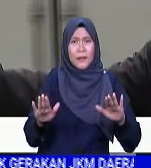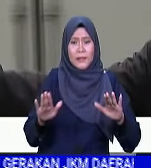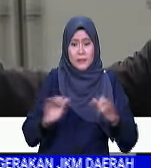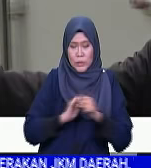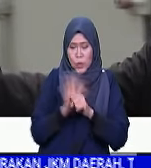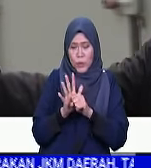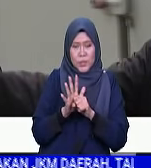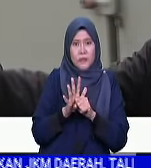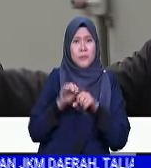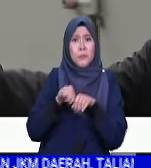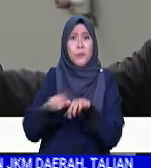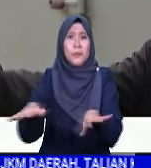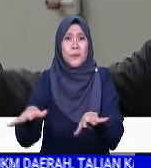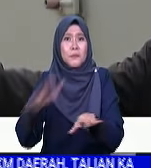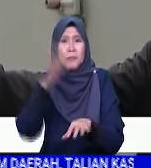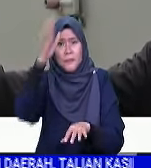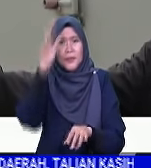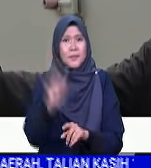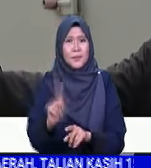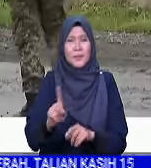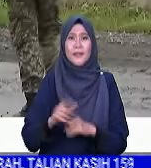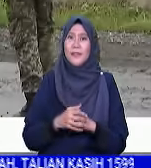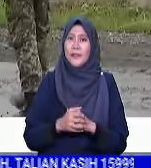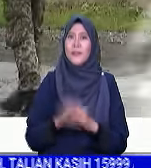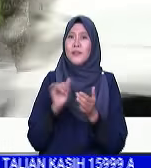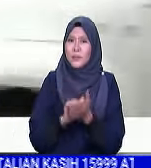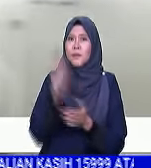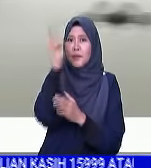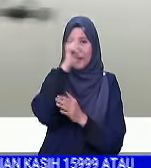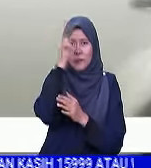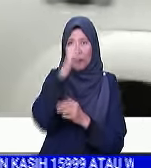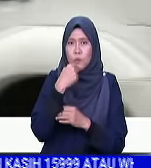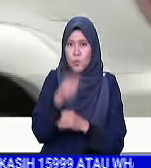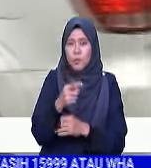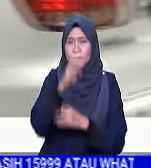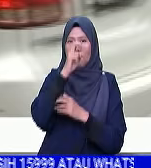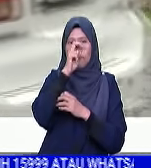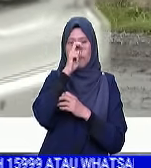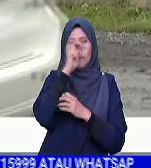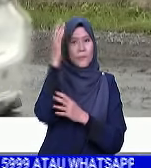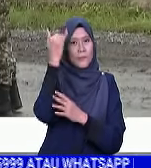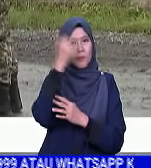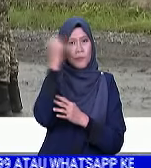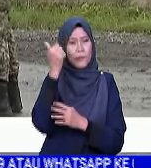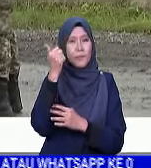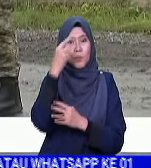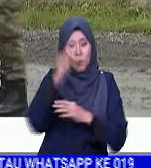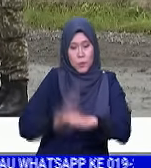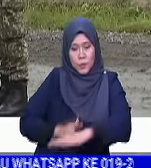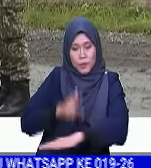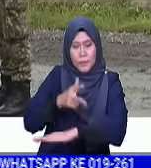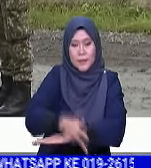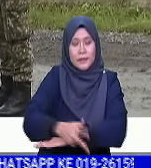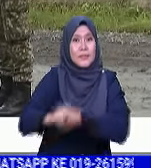balik penyakit kepada ibu bapa kita. Jadi oleh sebab itulah kerajaan kita menegaskan bahawasanya untuk rentas